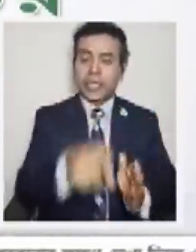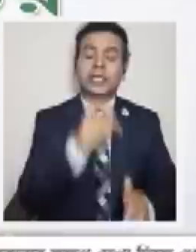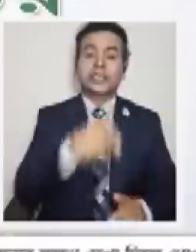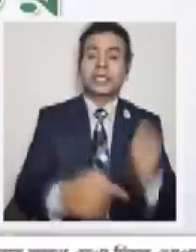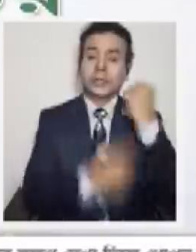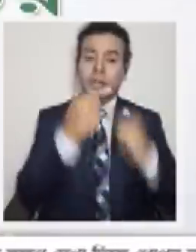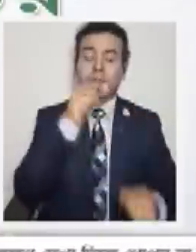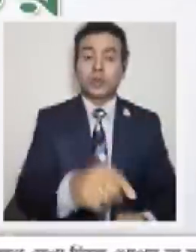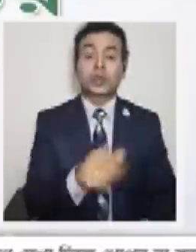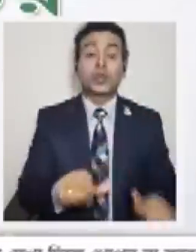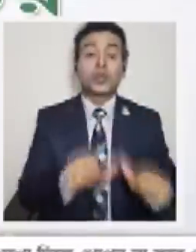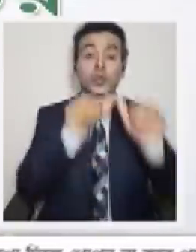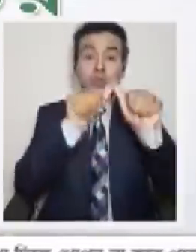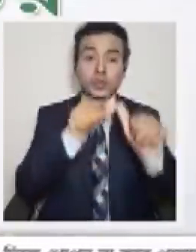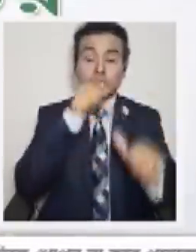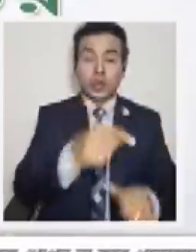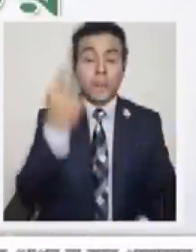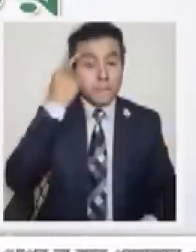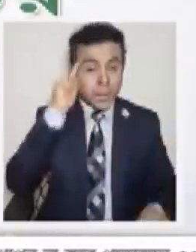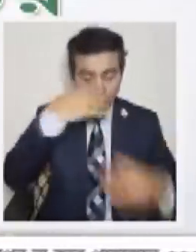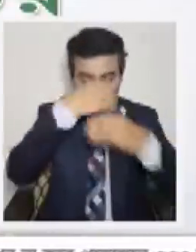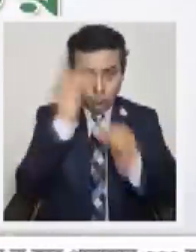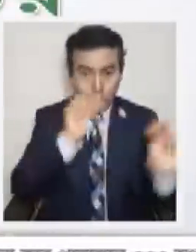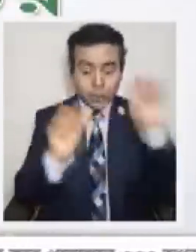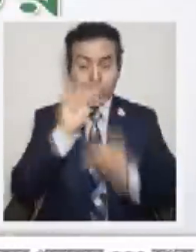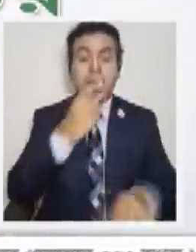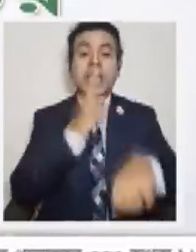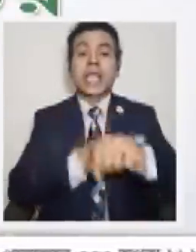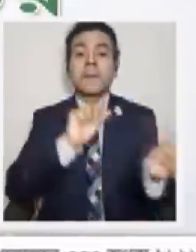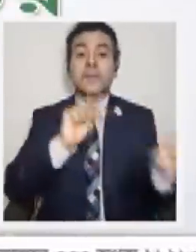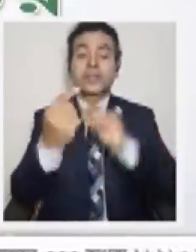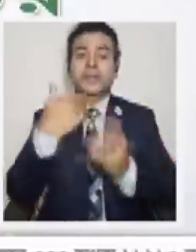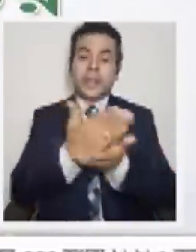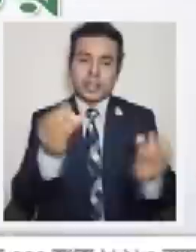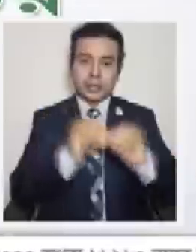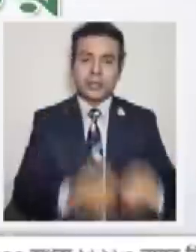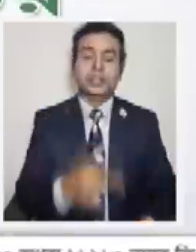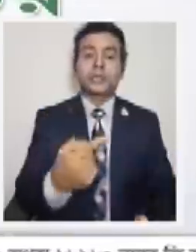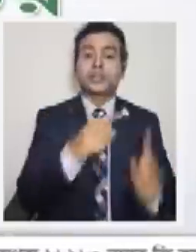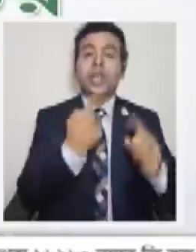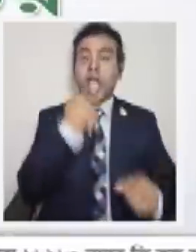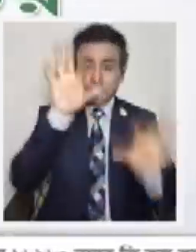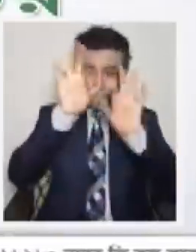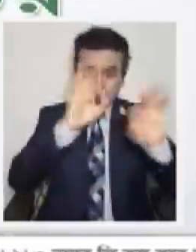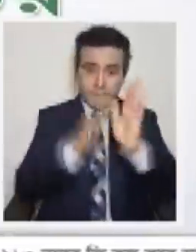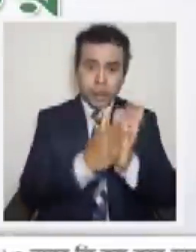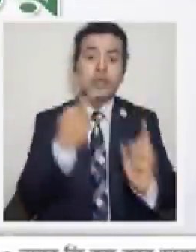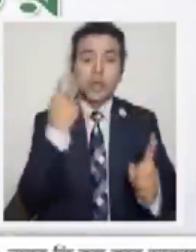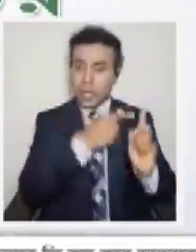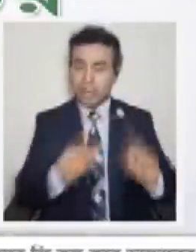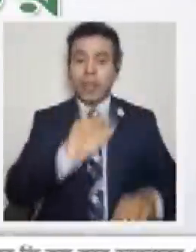দ্য ডিএনএ ল্যাব ঢাকা এবং উচ্চতর বিজ্ঞান গবেষণা কেন্দ্র ঢাকা বিশ্ববিদ্যালয়।